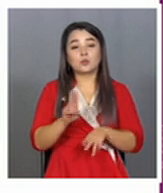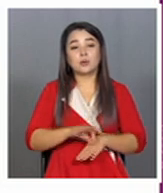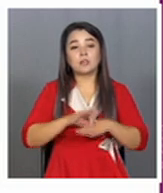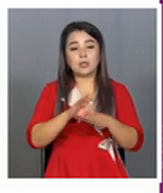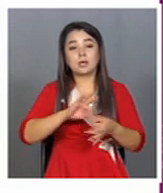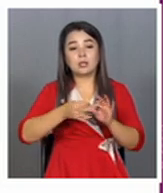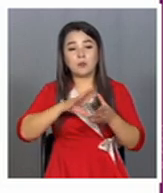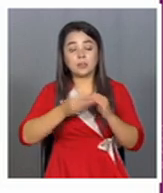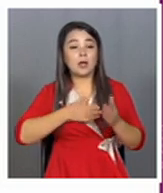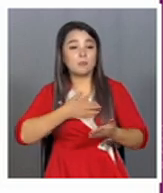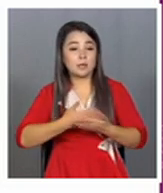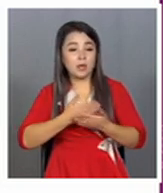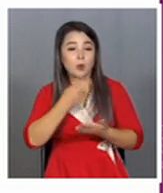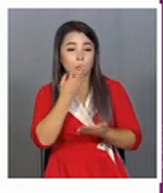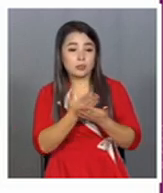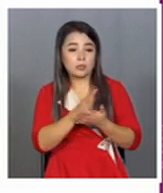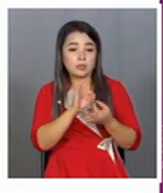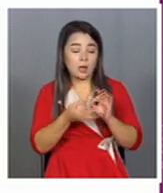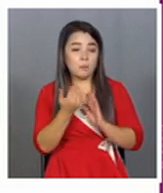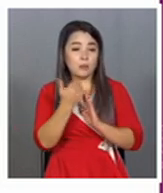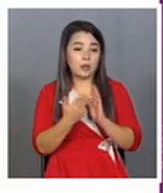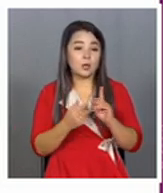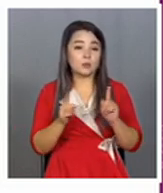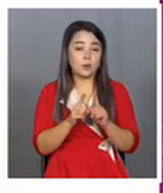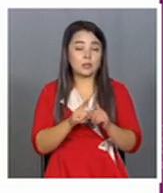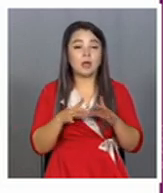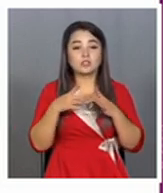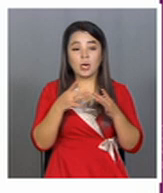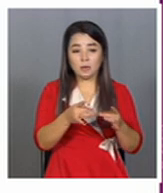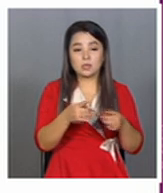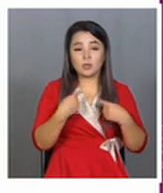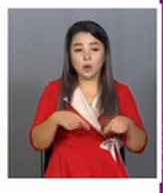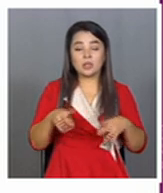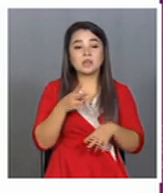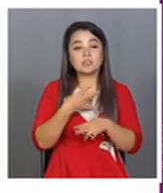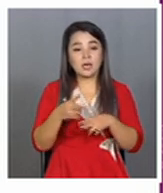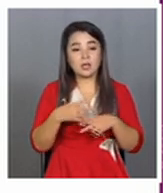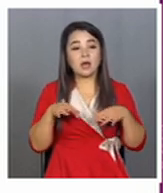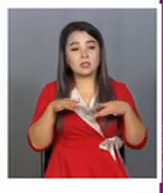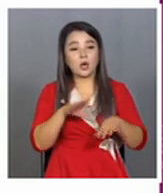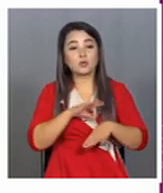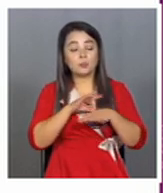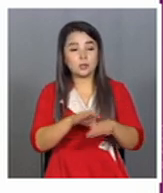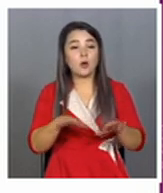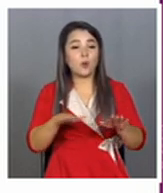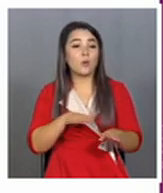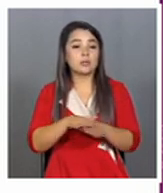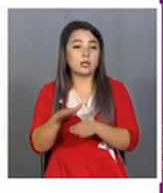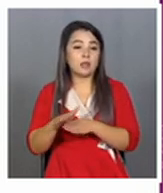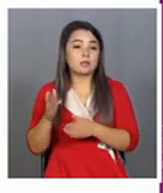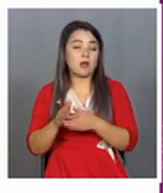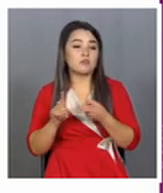кезінде белсенділік көрсетіп, бағдарламаларға жабысатын түрлі зиянды әрекеттерді орындайтын